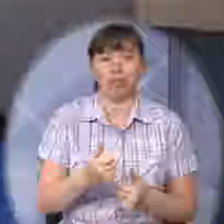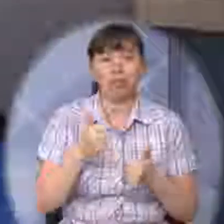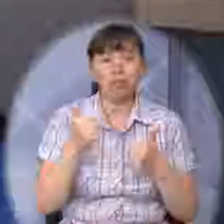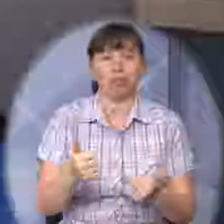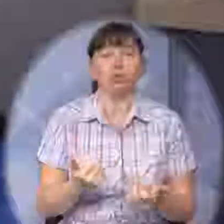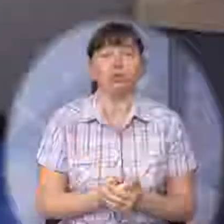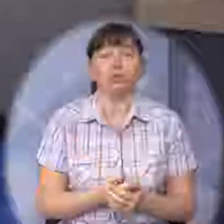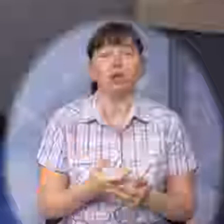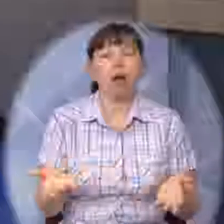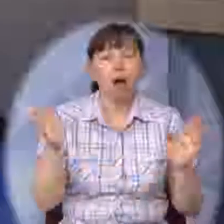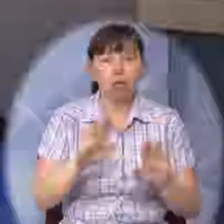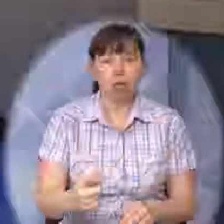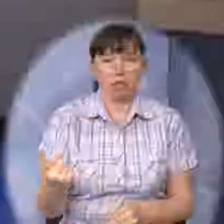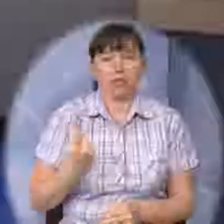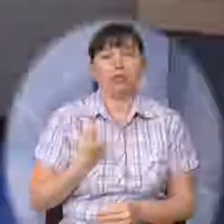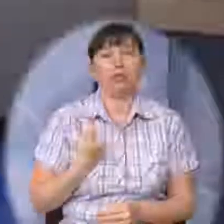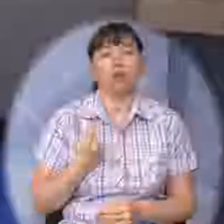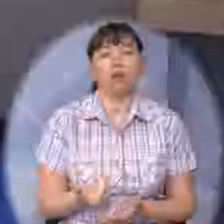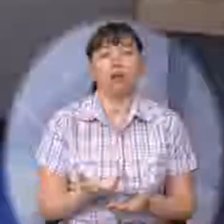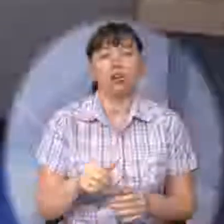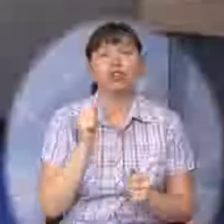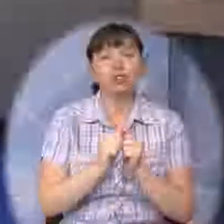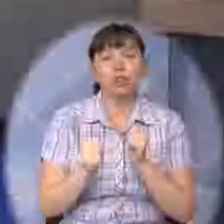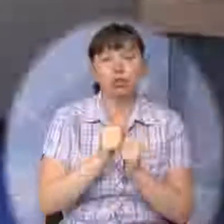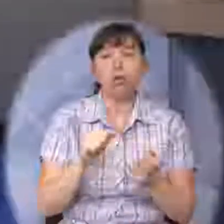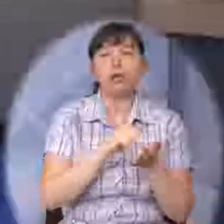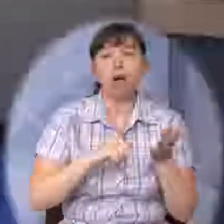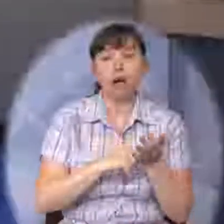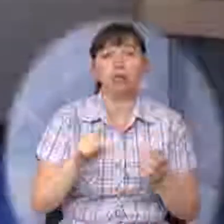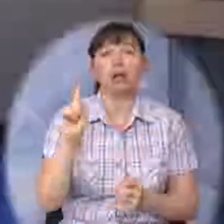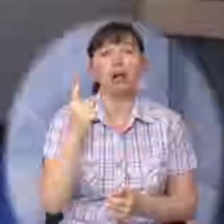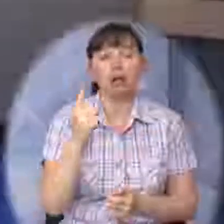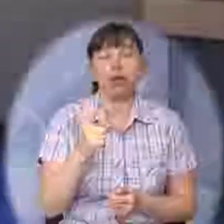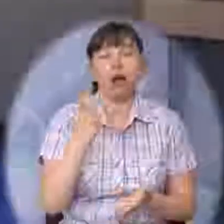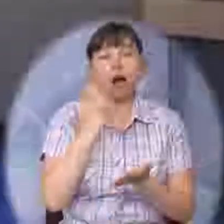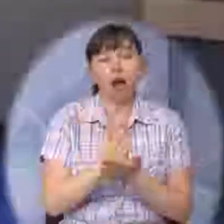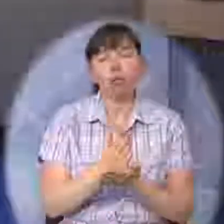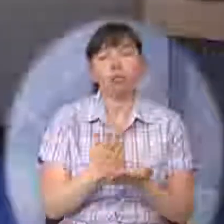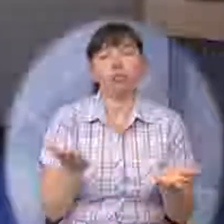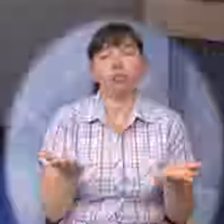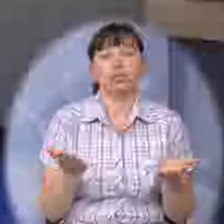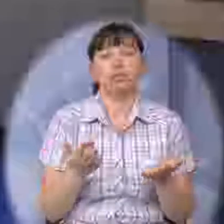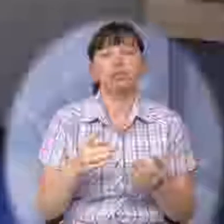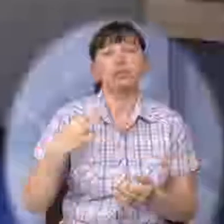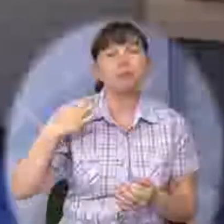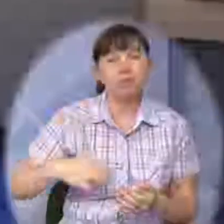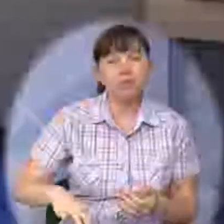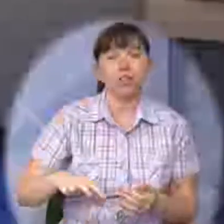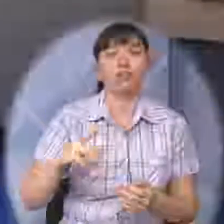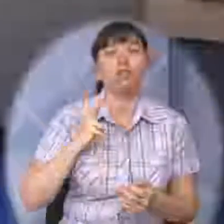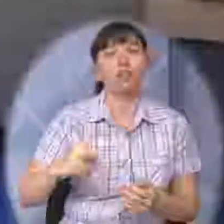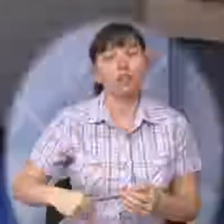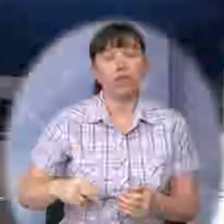frumoasă, au rămas singure și deseori din cauza că au și